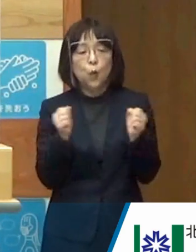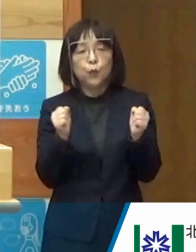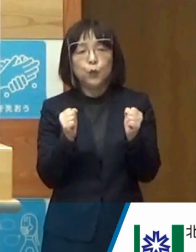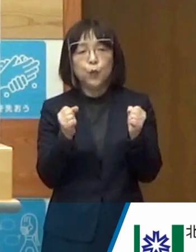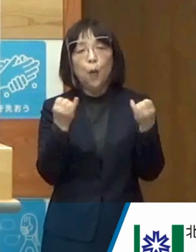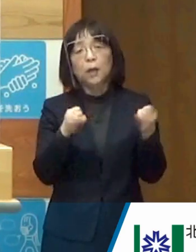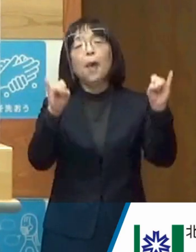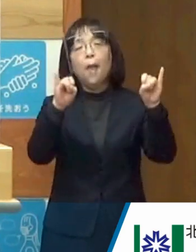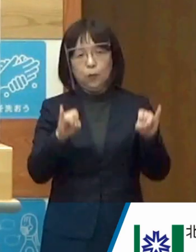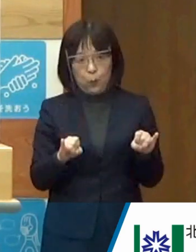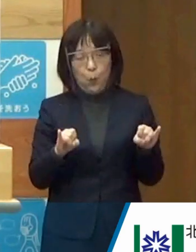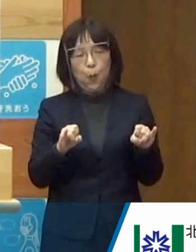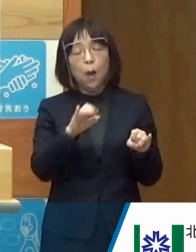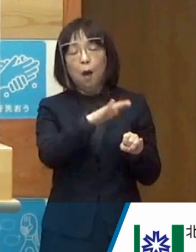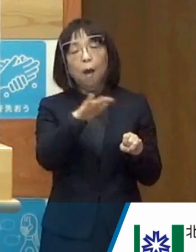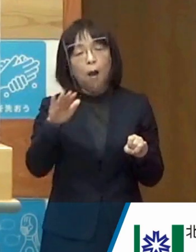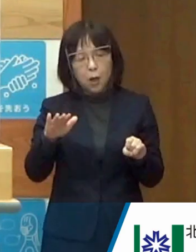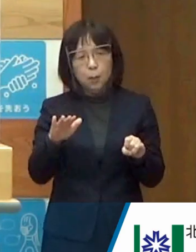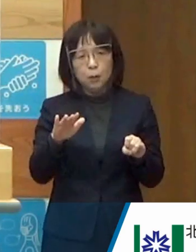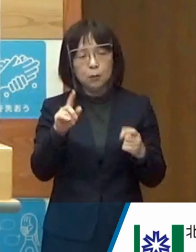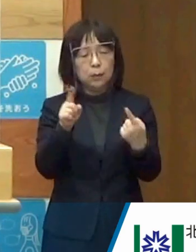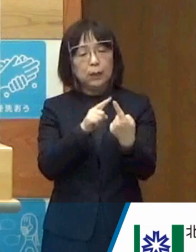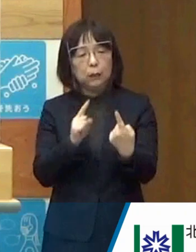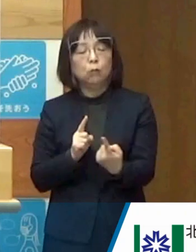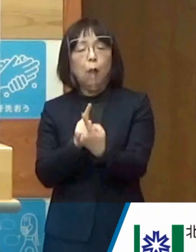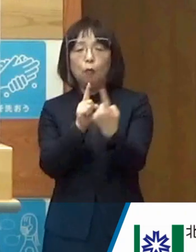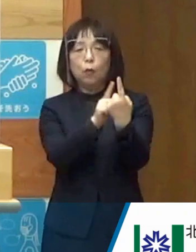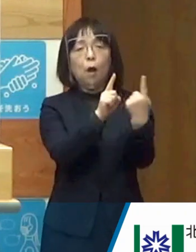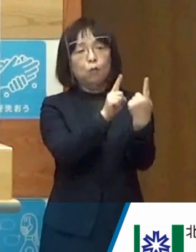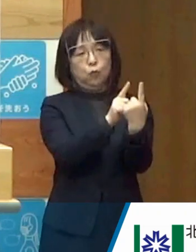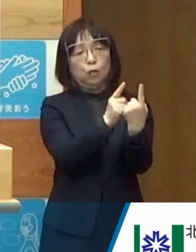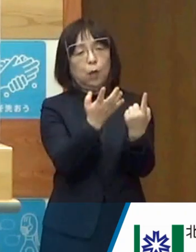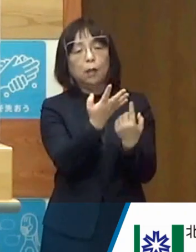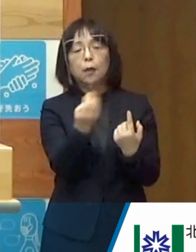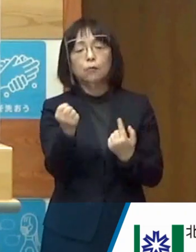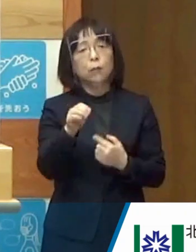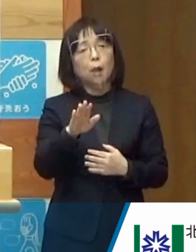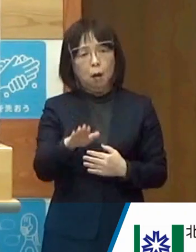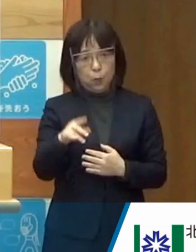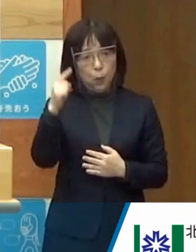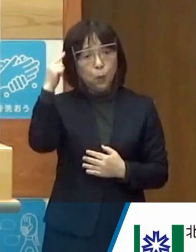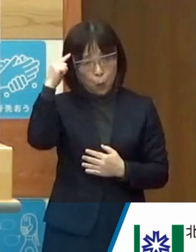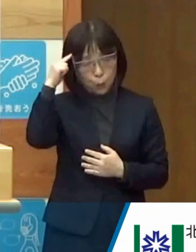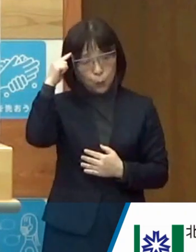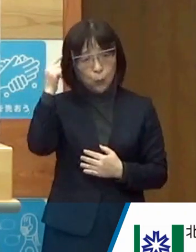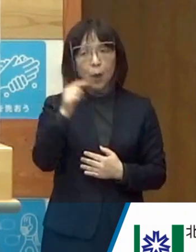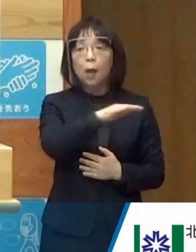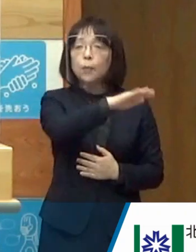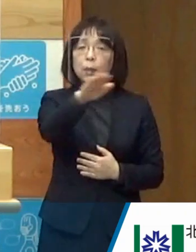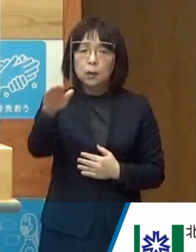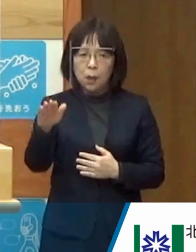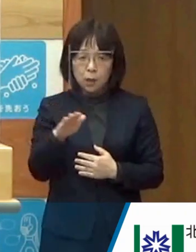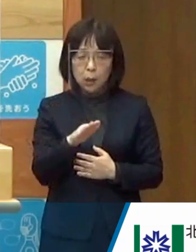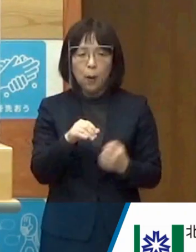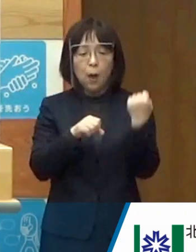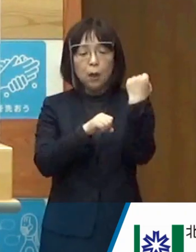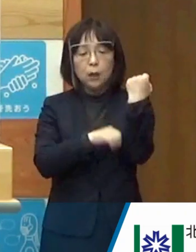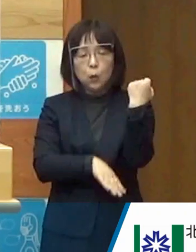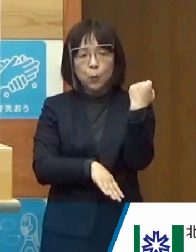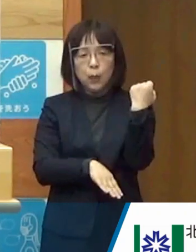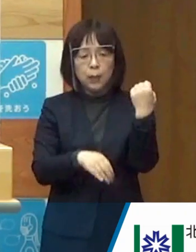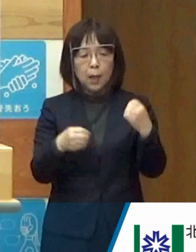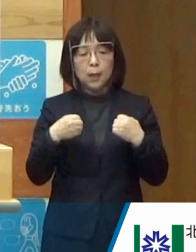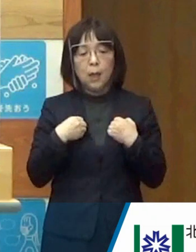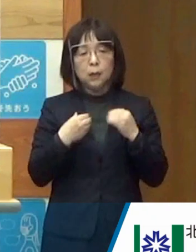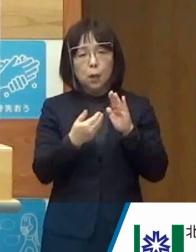ベントなど、人との接触機会が増える場面が多くなります。道民の皆様には基本的な感染防止